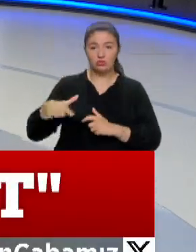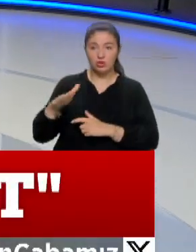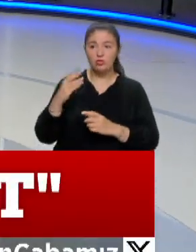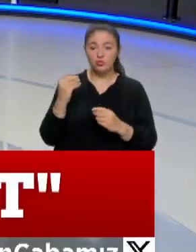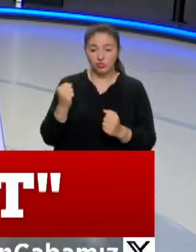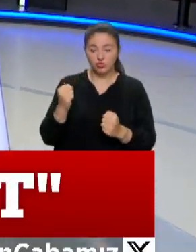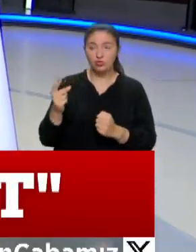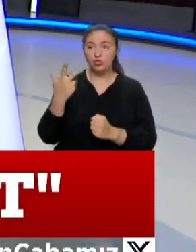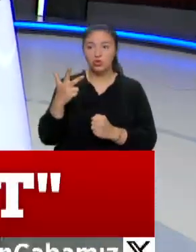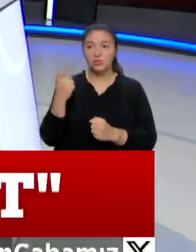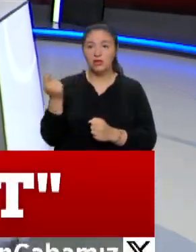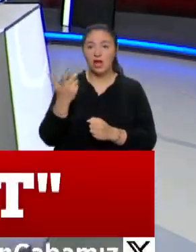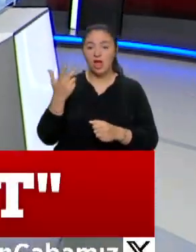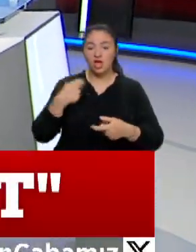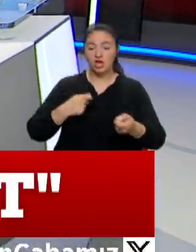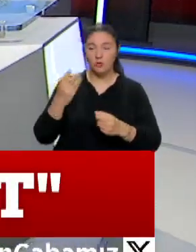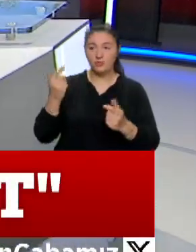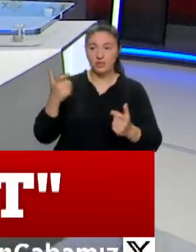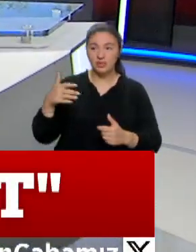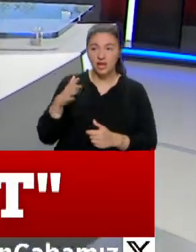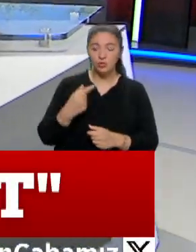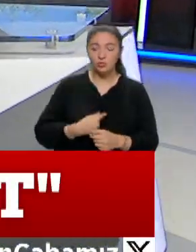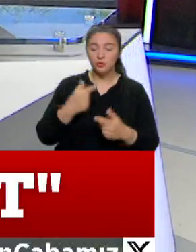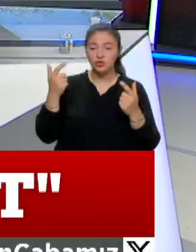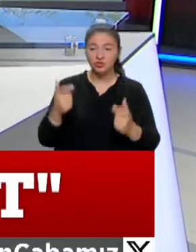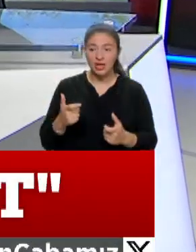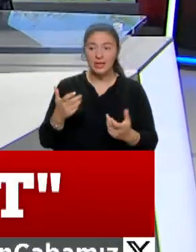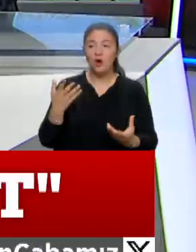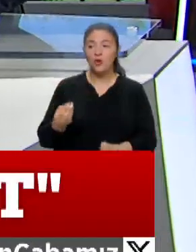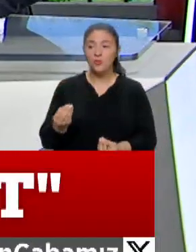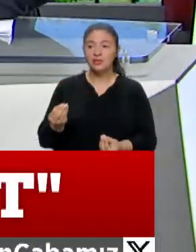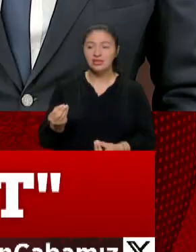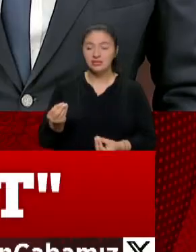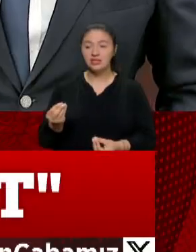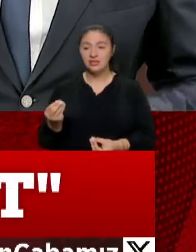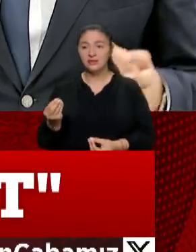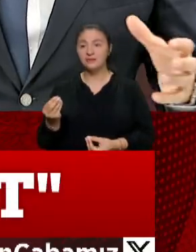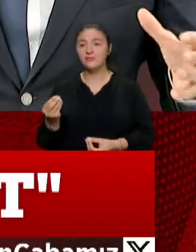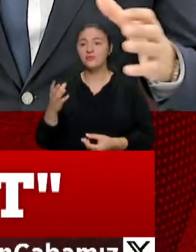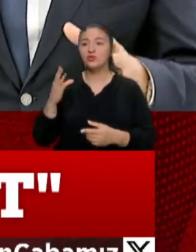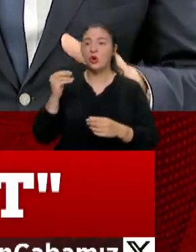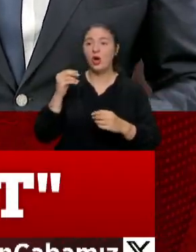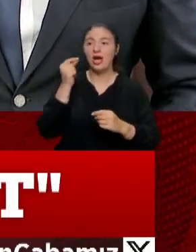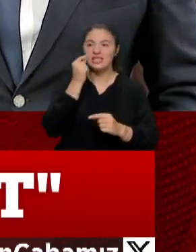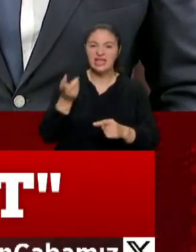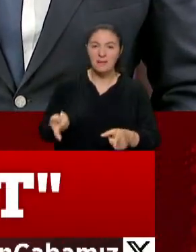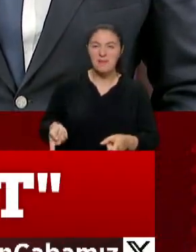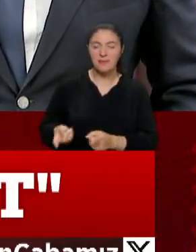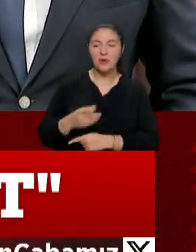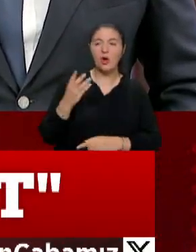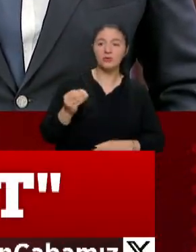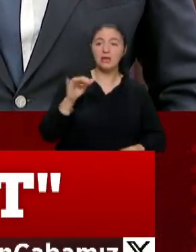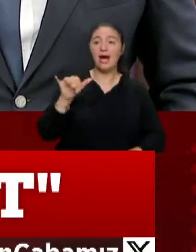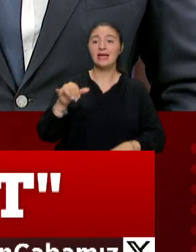3000 civarında işletmenin olduğu bir kent umduğun şehri olmasının nedenlerinden Bir tanesi çok kimlikli çok bileşenli olması